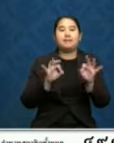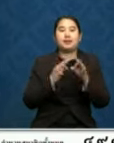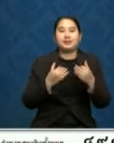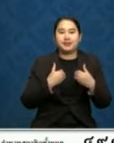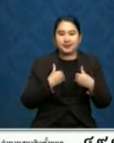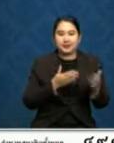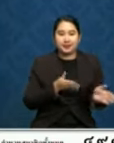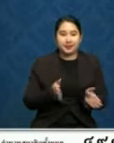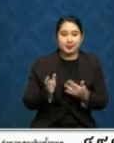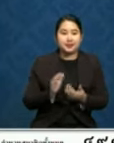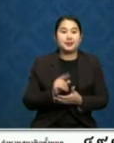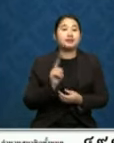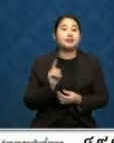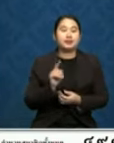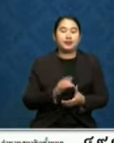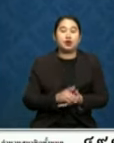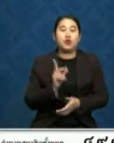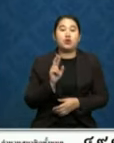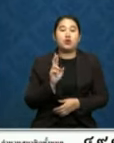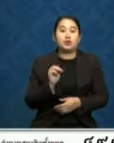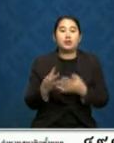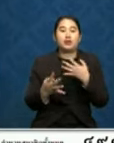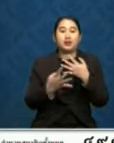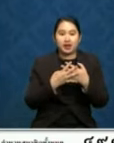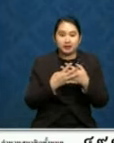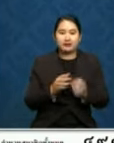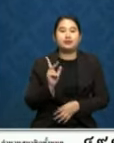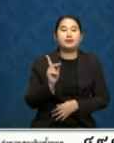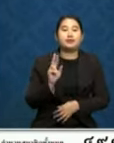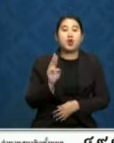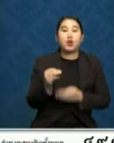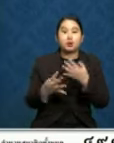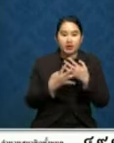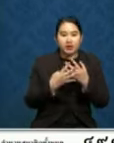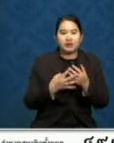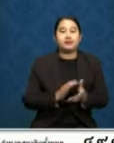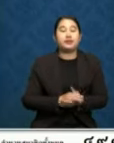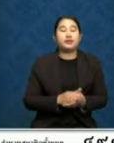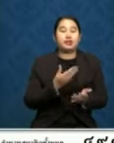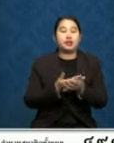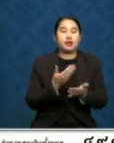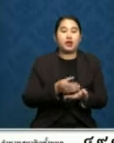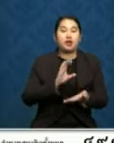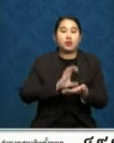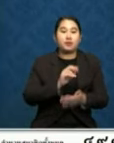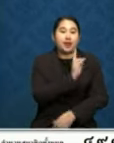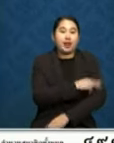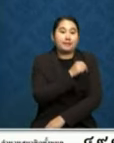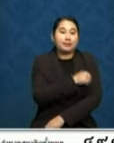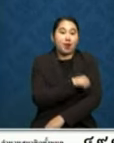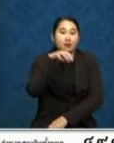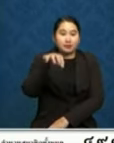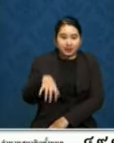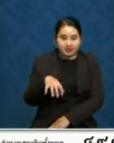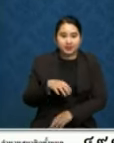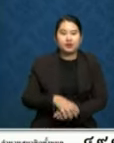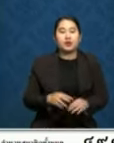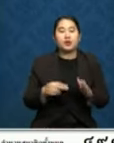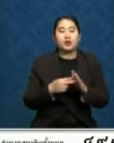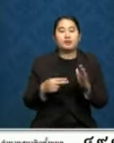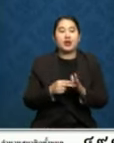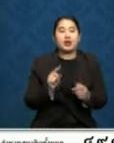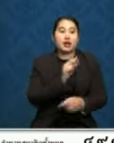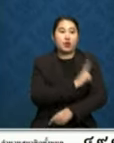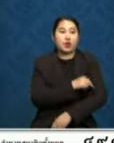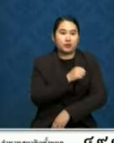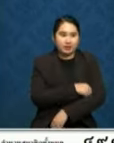อีกอันนึงครับท่านประธานก็คือกรมราชทัณฑ์กรมราชทัณฑ์เนี่ยในส่วนของงบประมาณสถานพยาบาลนะครับก็คือว่ามีโรง